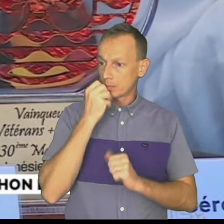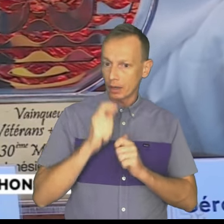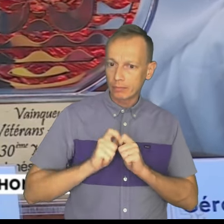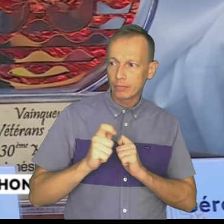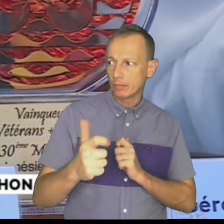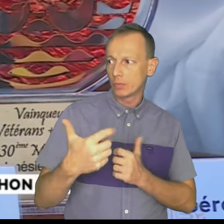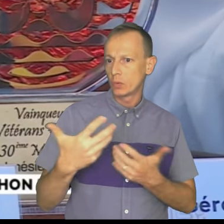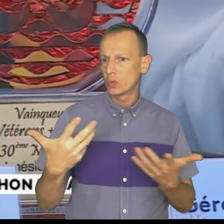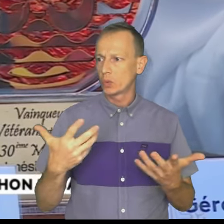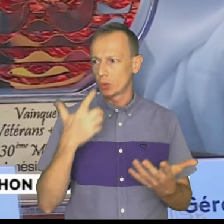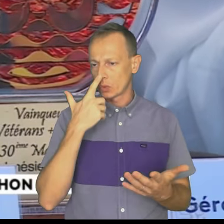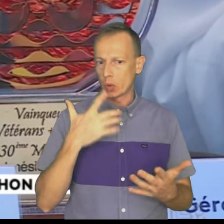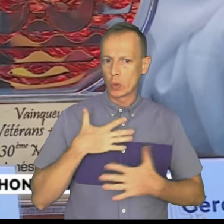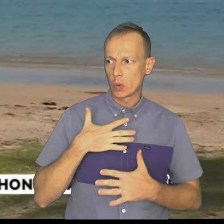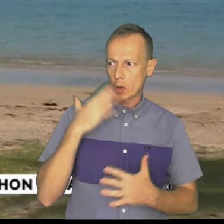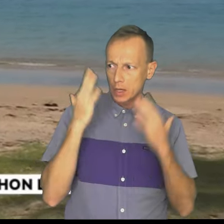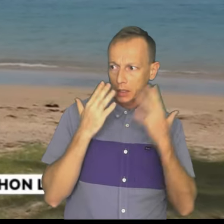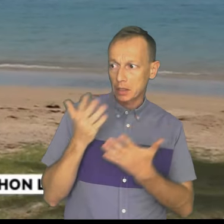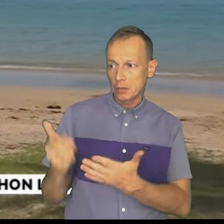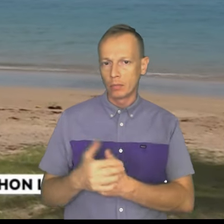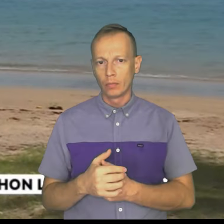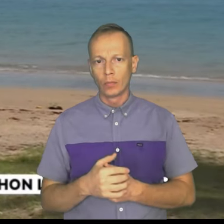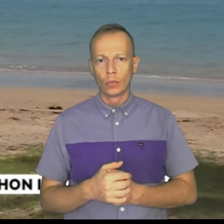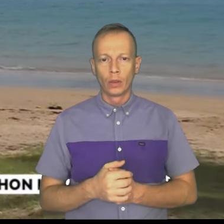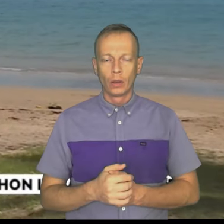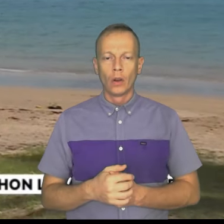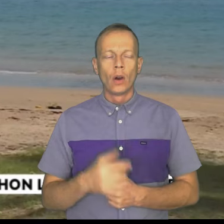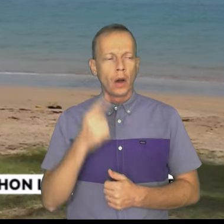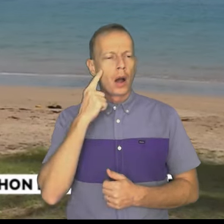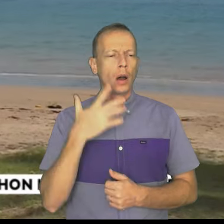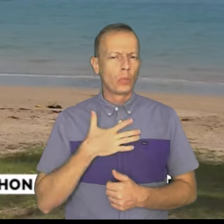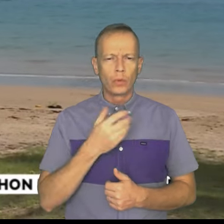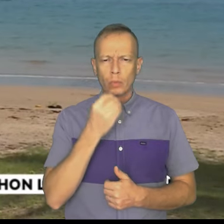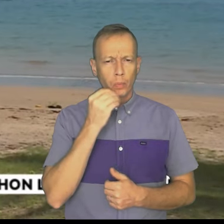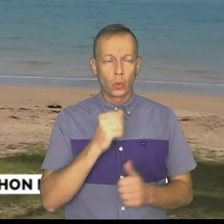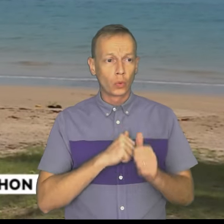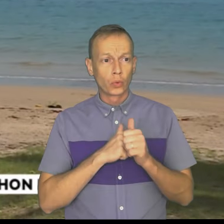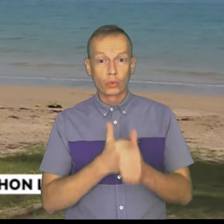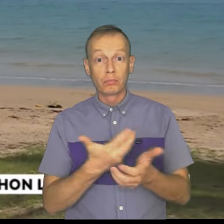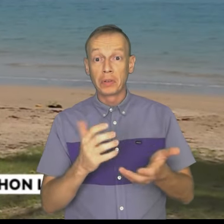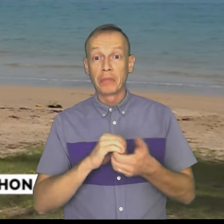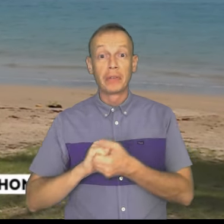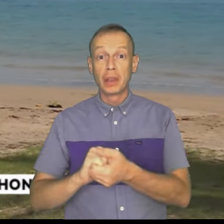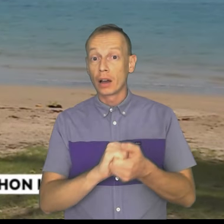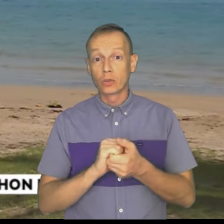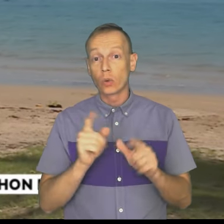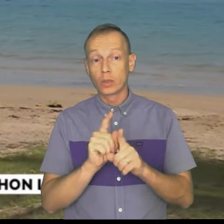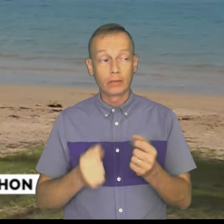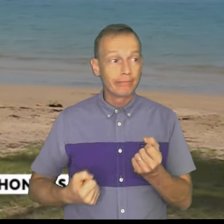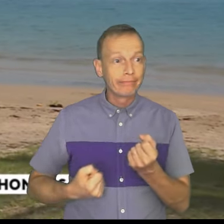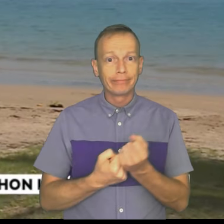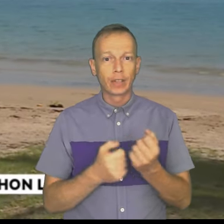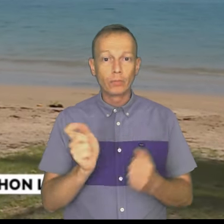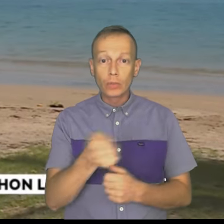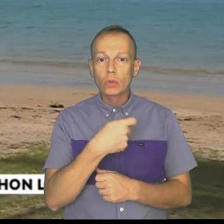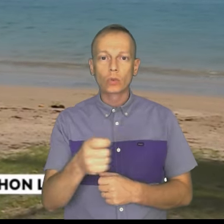cette course ou bien vous avez encore quelques appréhensions ? Non, je pense qu'on va simplement vous suivre aussi. La Fédération aussi sera là pour voir, parce qu